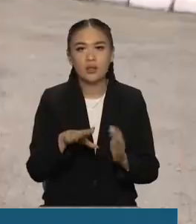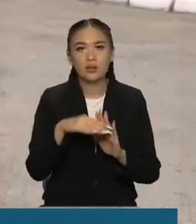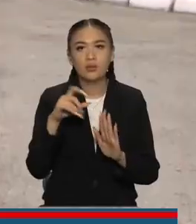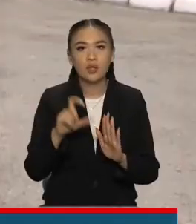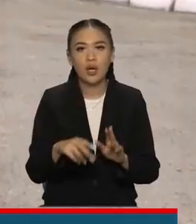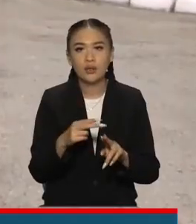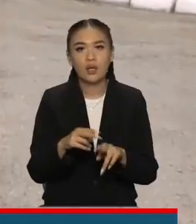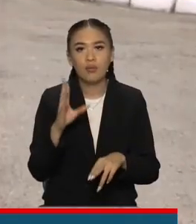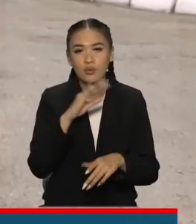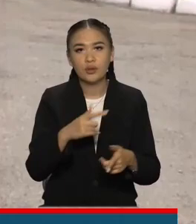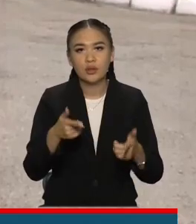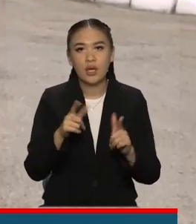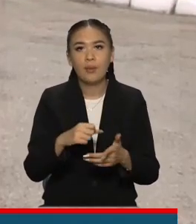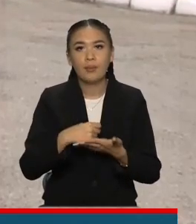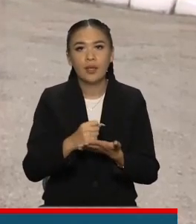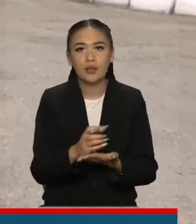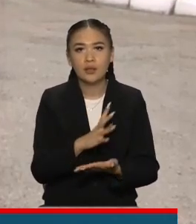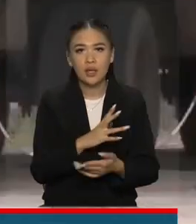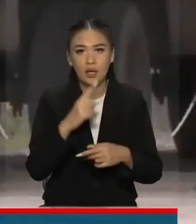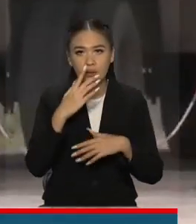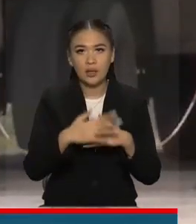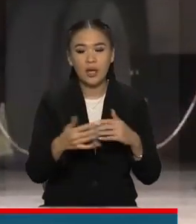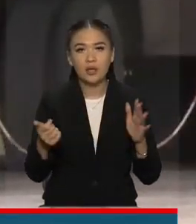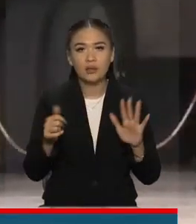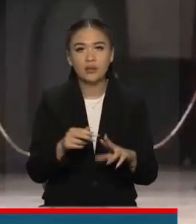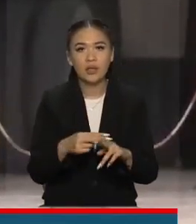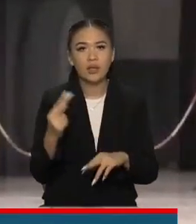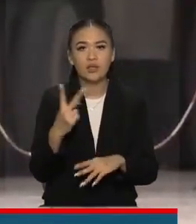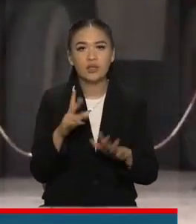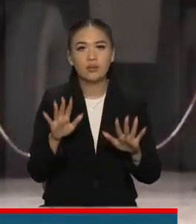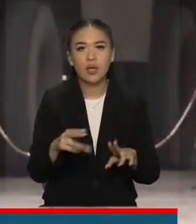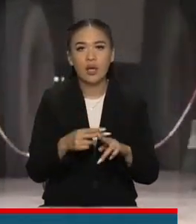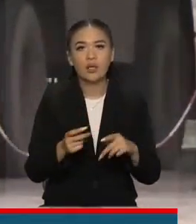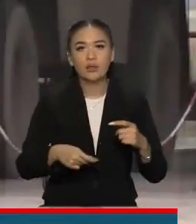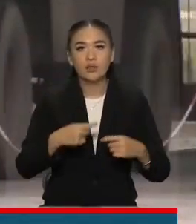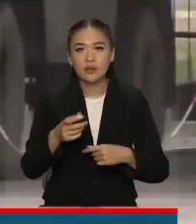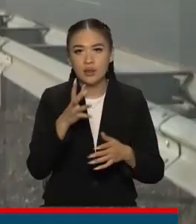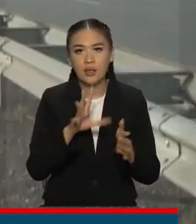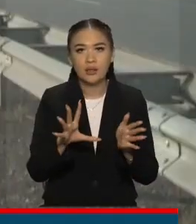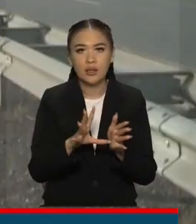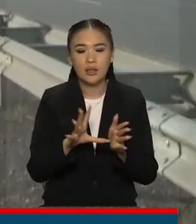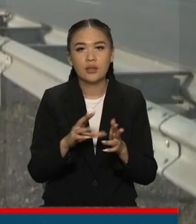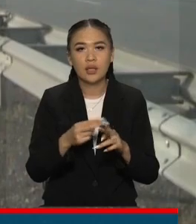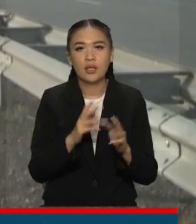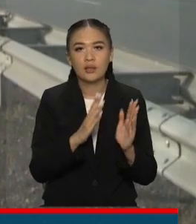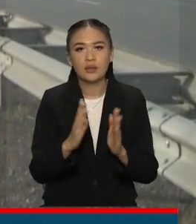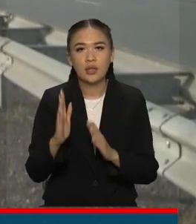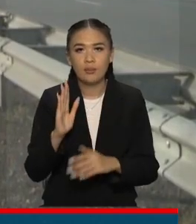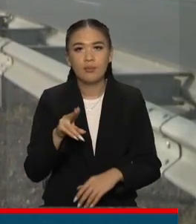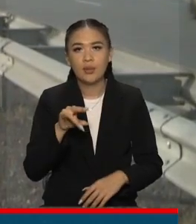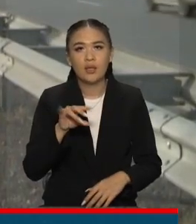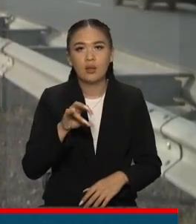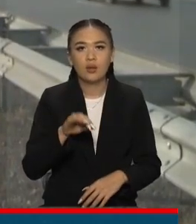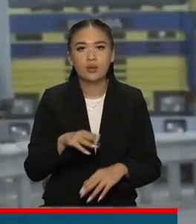мүмкіндік беретін келісімді бекітті. Енді алдағы 6 ай ішінде екі жақты ақпарат алмасудың техникалық тетіктері реттеледі.